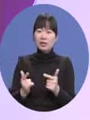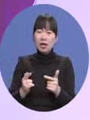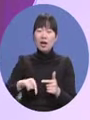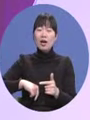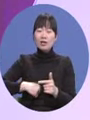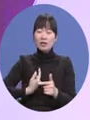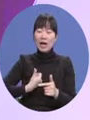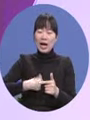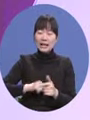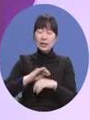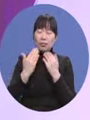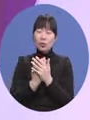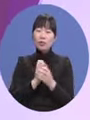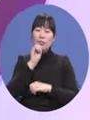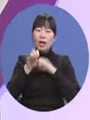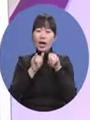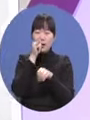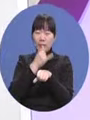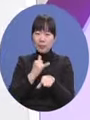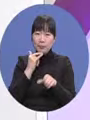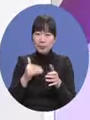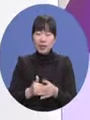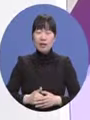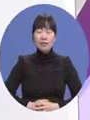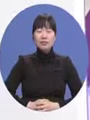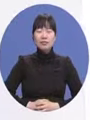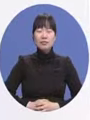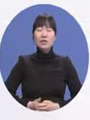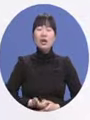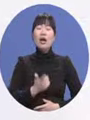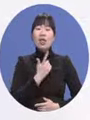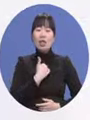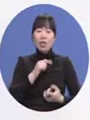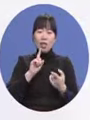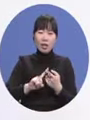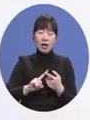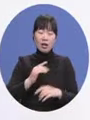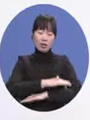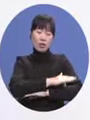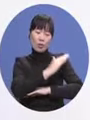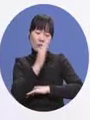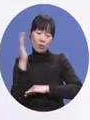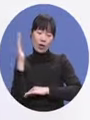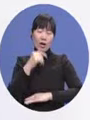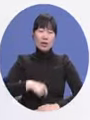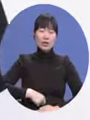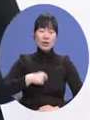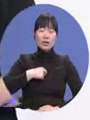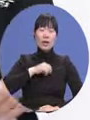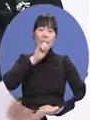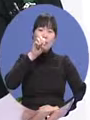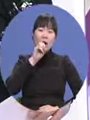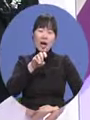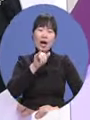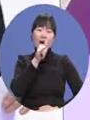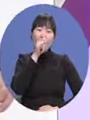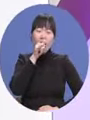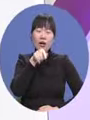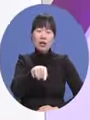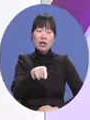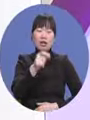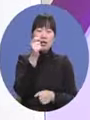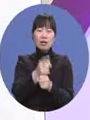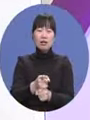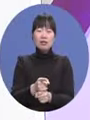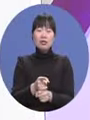할 수가 있어요. 왜 이 얘기가 중요하냐면 있었던 일을 경과 과정을 솔직하게 얘기한다는 자체는